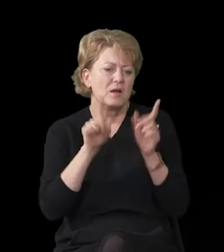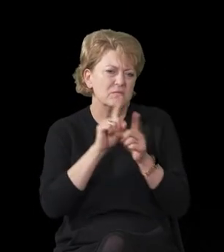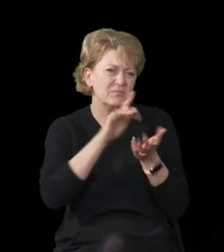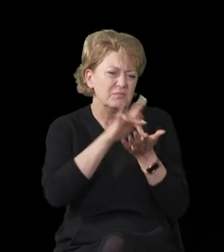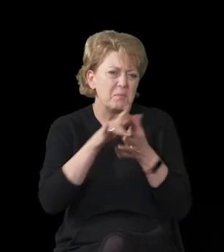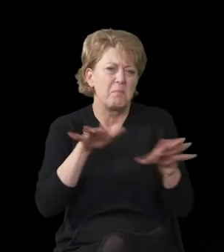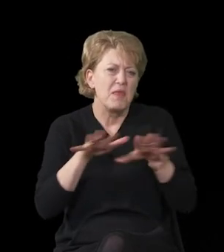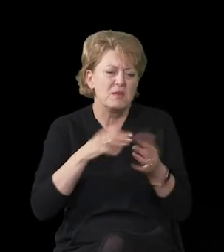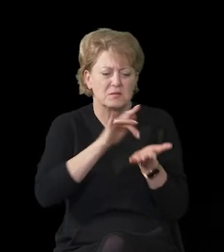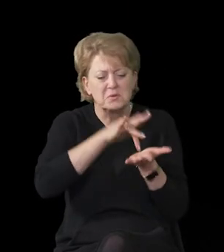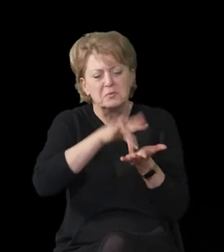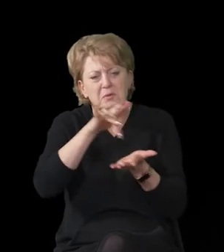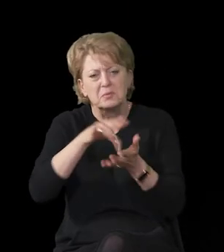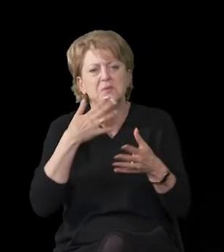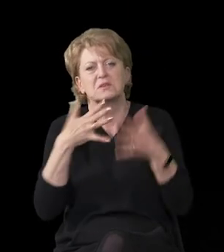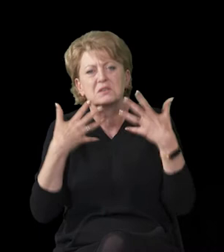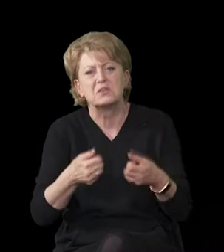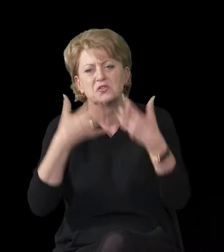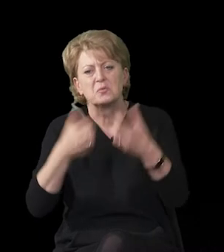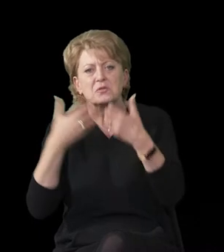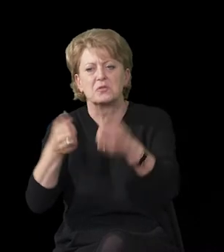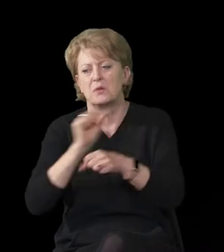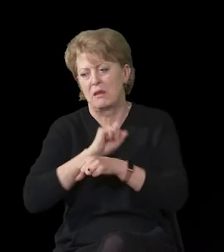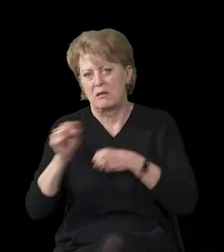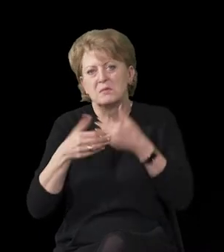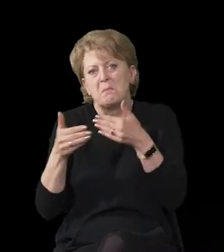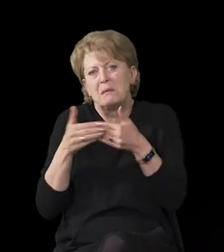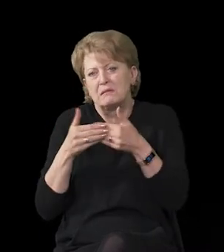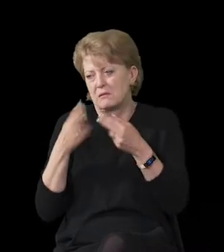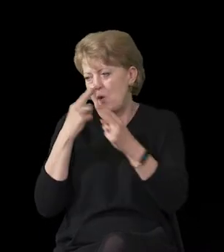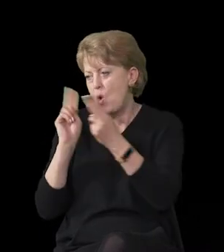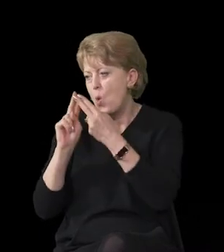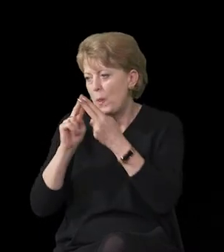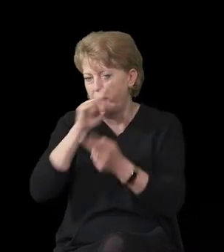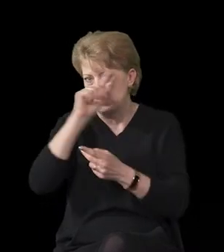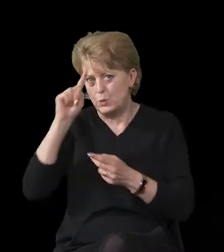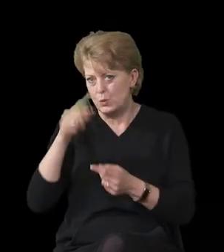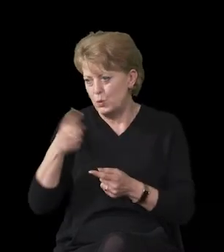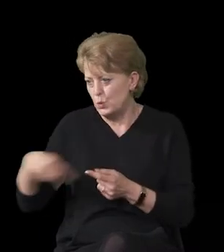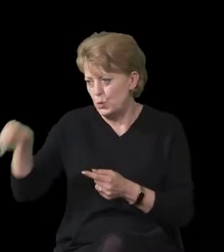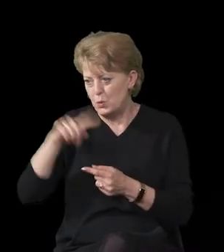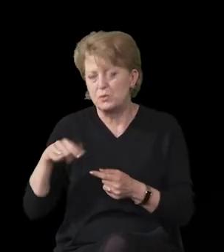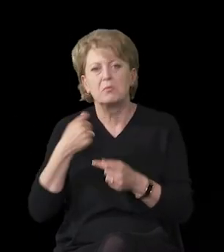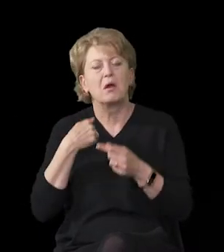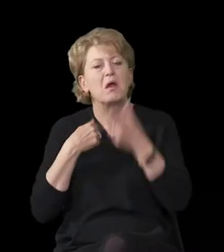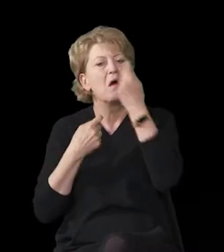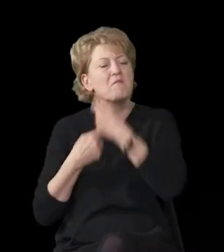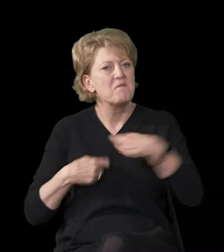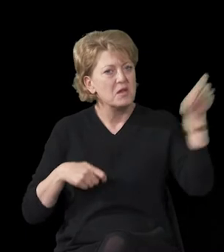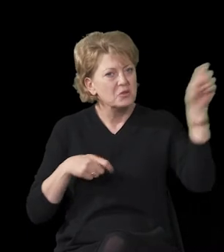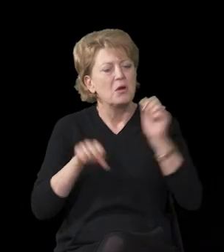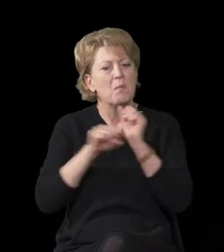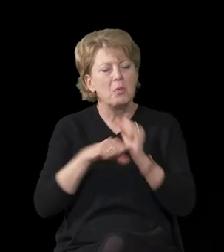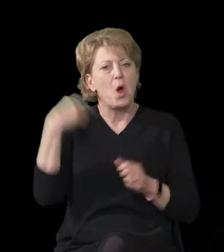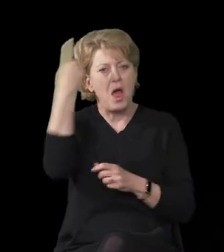i wtedy jest bardzo łatwy i bliski kontakt z tą miejscową ludnością. Wyjeżdżając do Etiopii słyszałem, że bardzo trudno